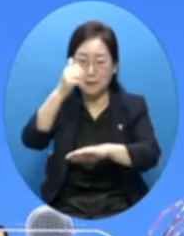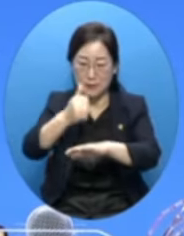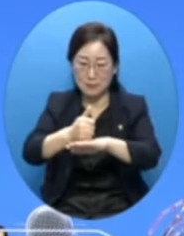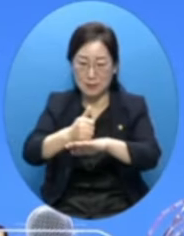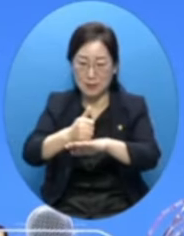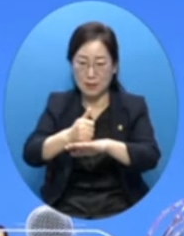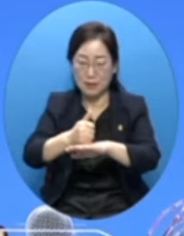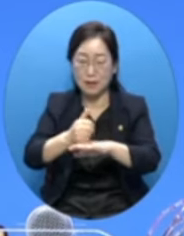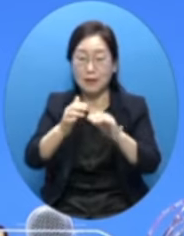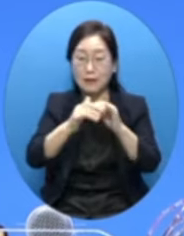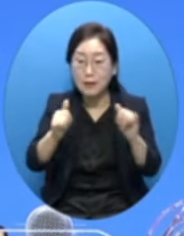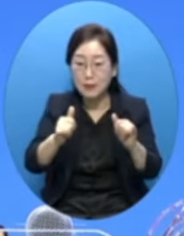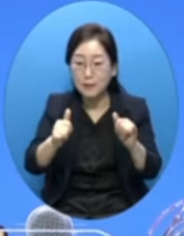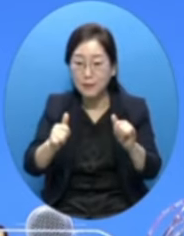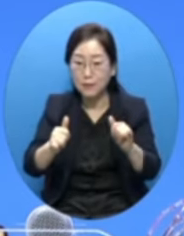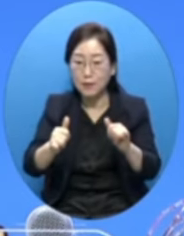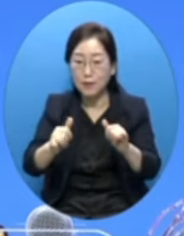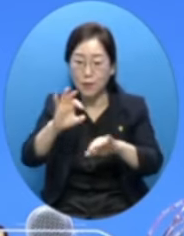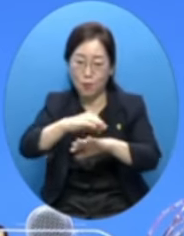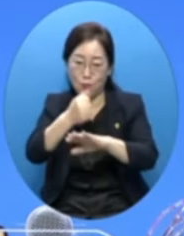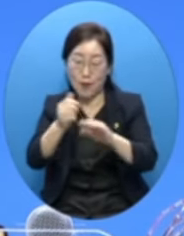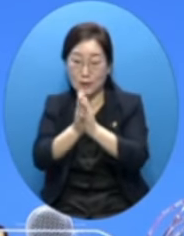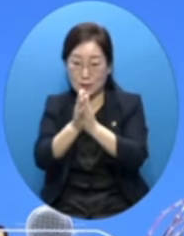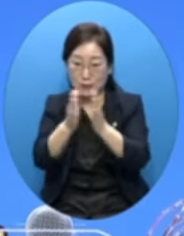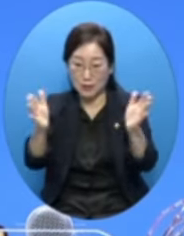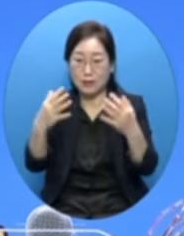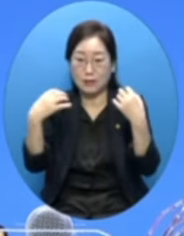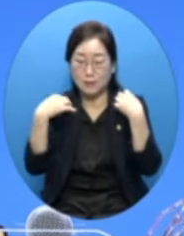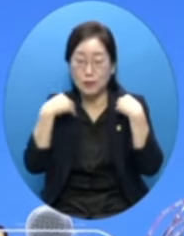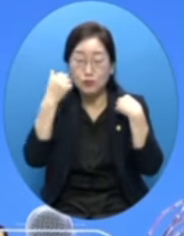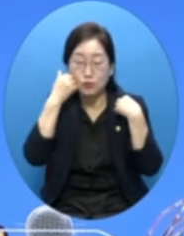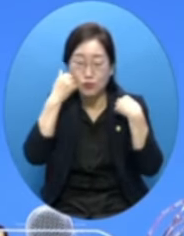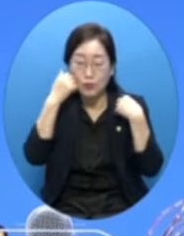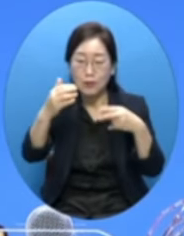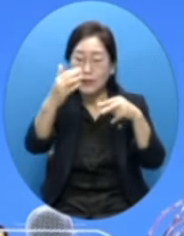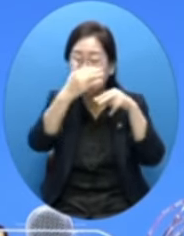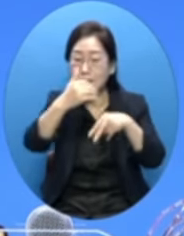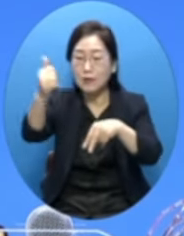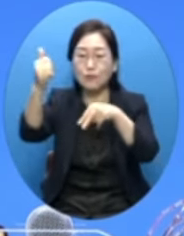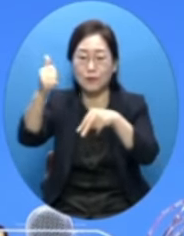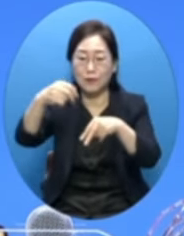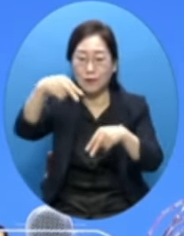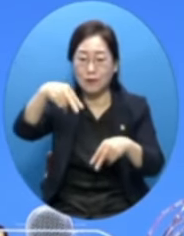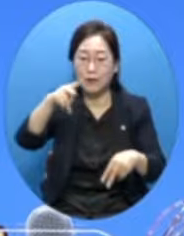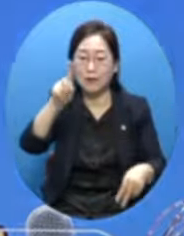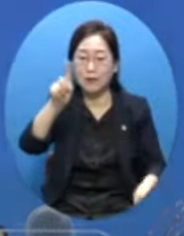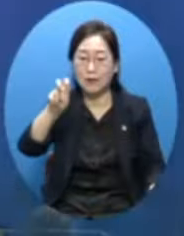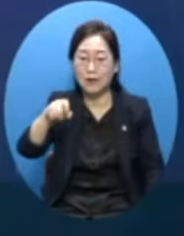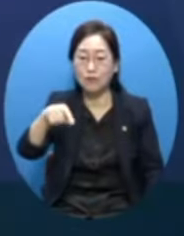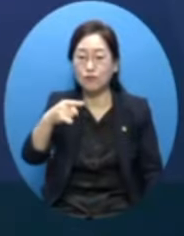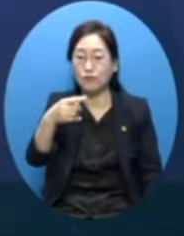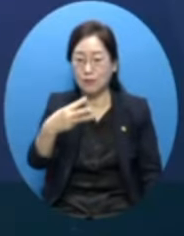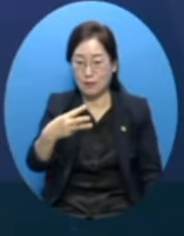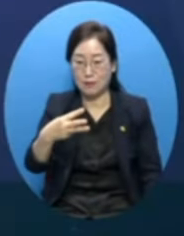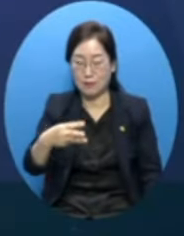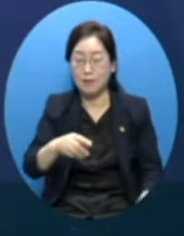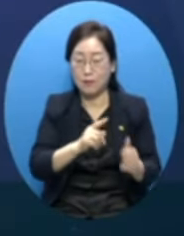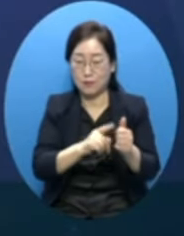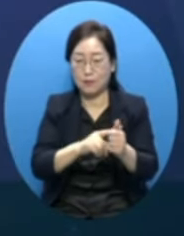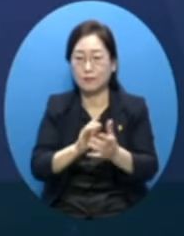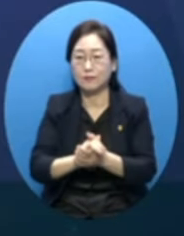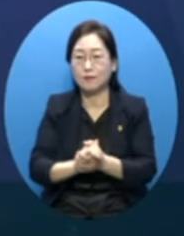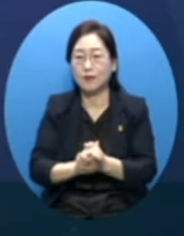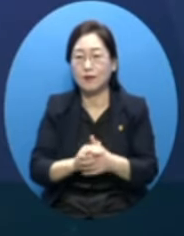사무엘 선지자는 하나님 앞에 기도하는 죄를 쉬는 죄를 범하지 않겠다고 말씀했습니다. 사무엘상 12장 3절입니다